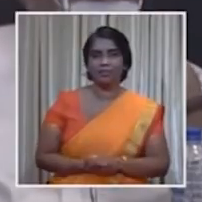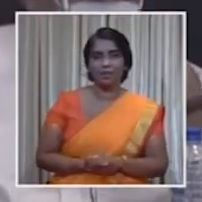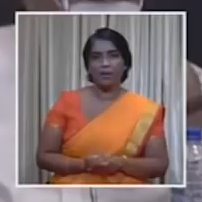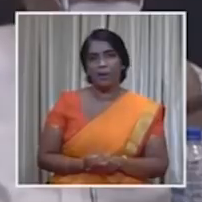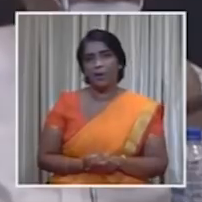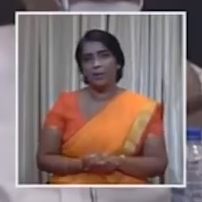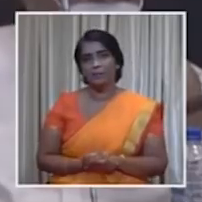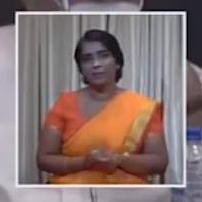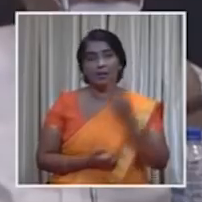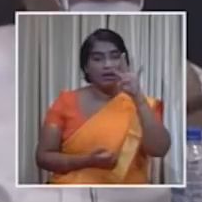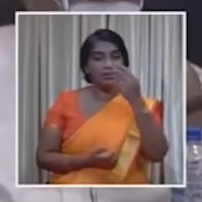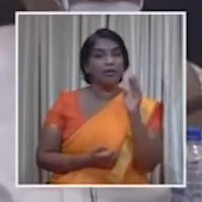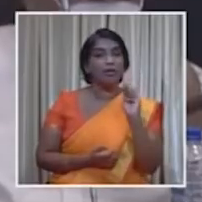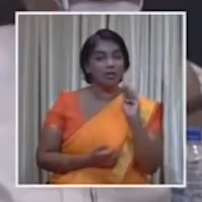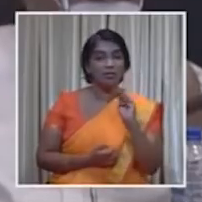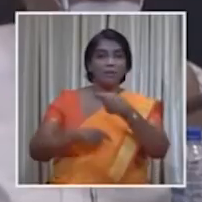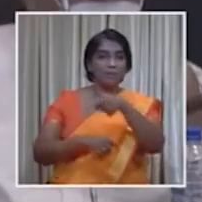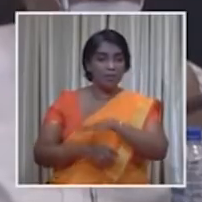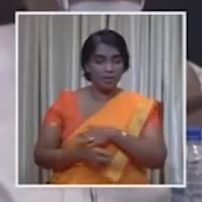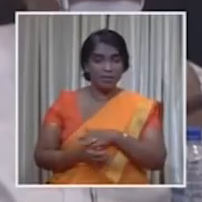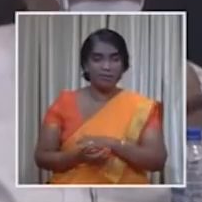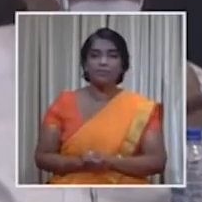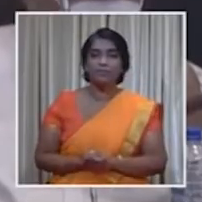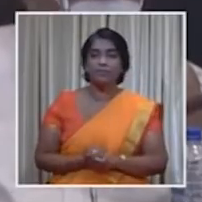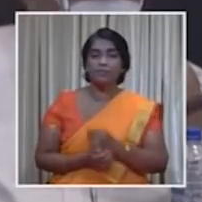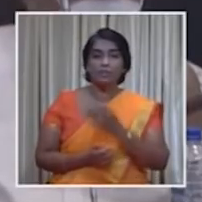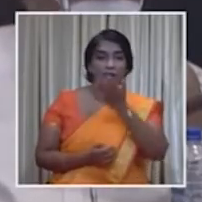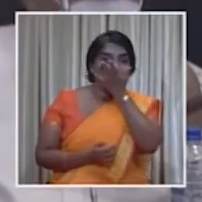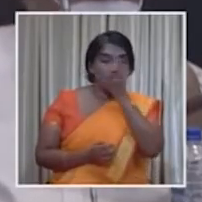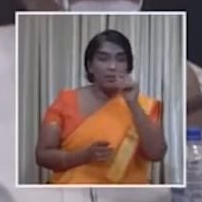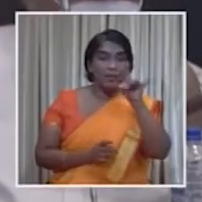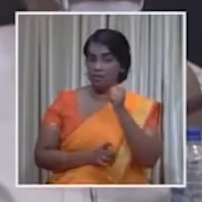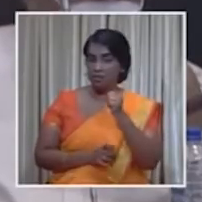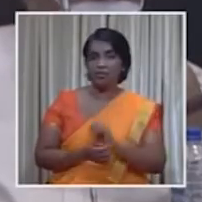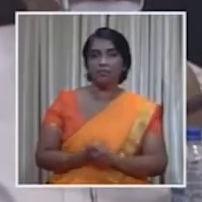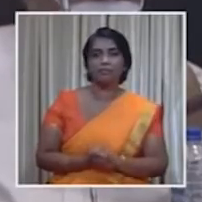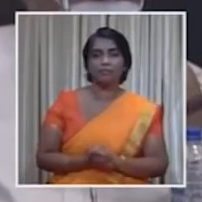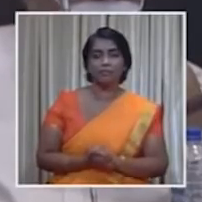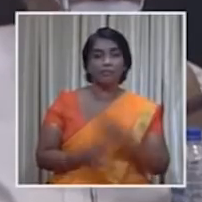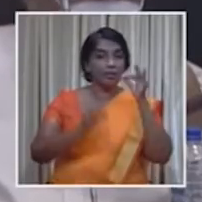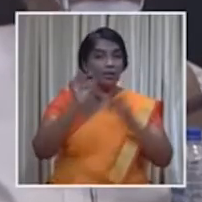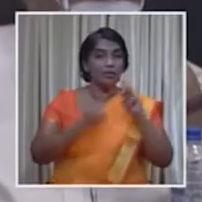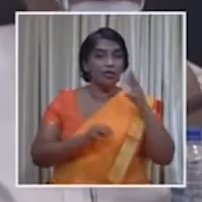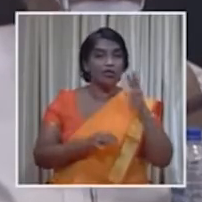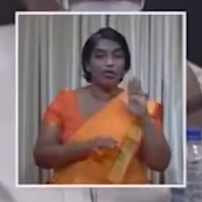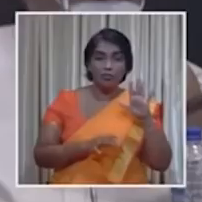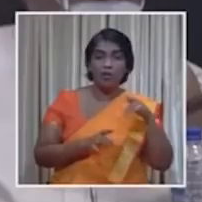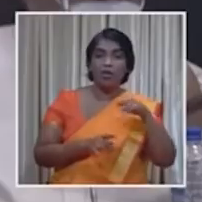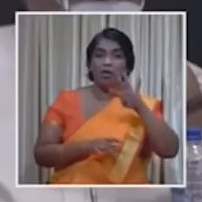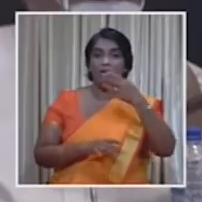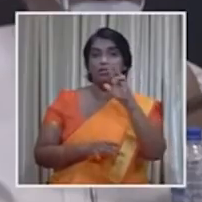කියලා. 440 විහිළු මිරිස් 600ට ගන්නවා. ඒ 100ට තියුණු සීනි 150ට ගන්නි. කිරිපිටි 395ක